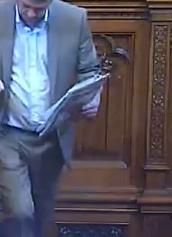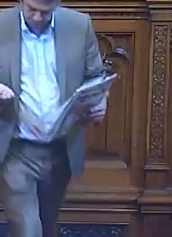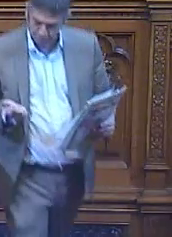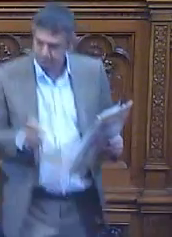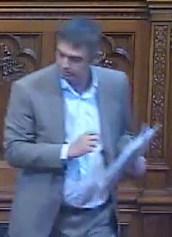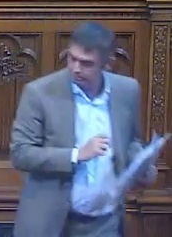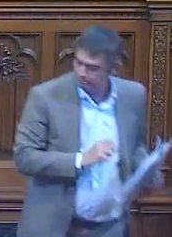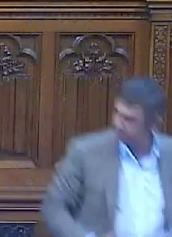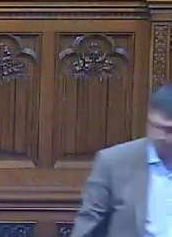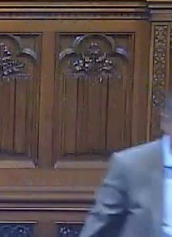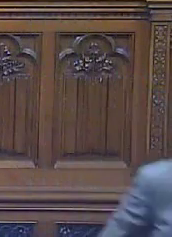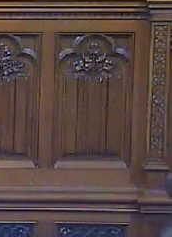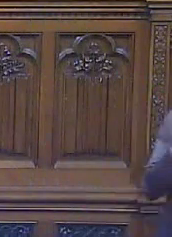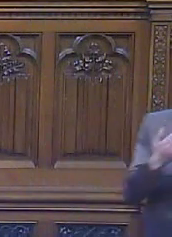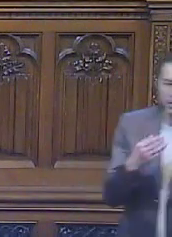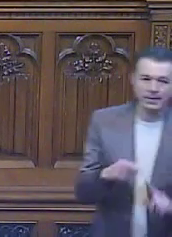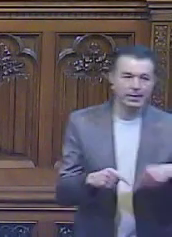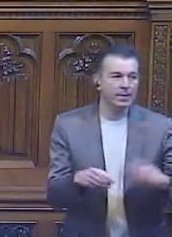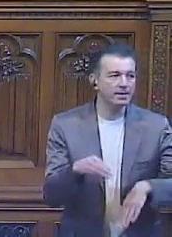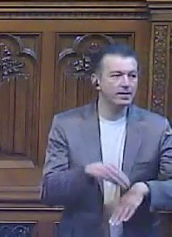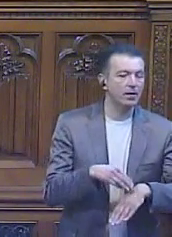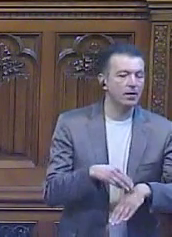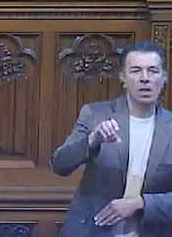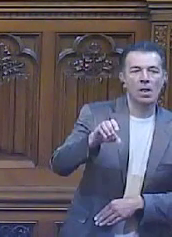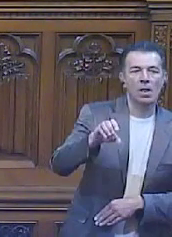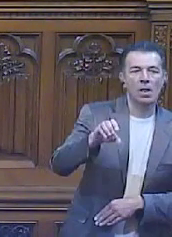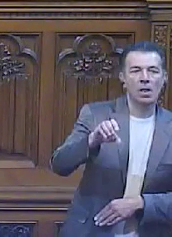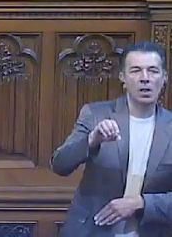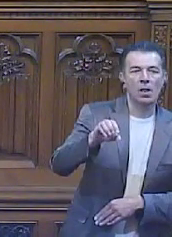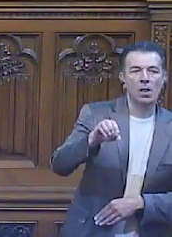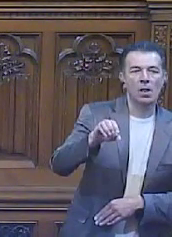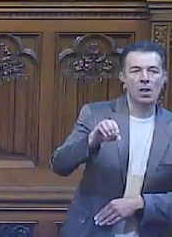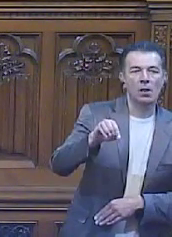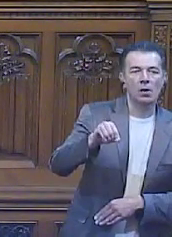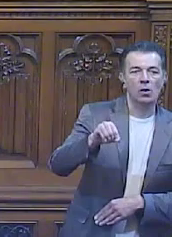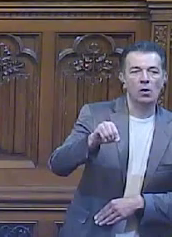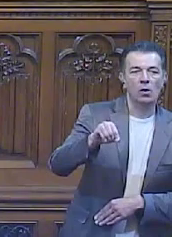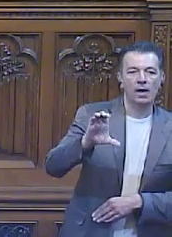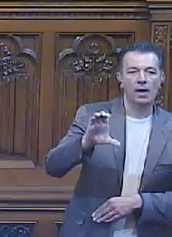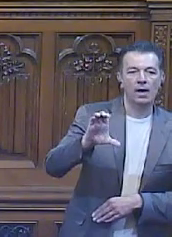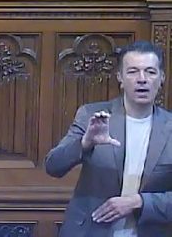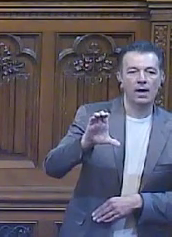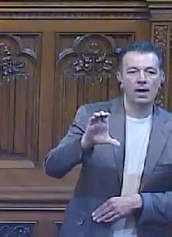Danke. Als nächster zu Wort gemeldet ist Frau Abgeordnete Korosek. Bitte, Frau Abgeordnete.